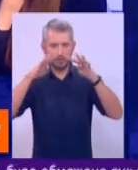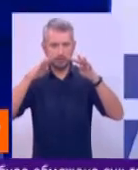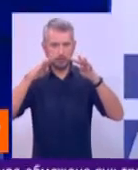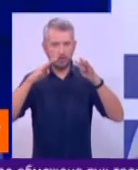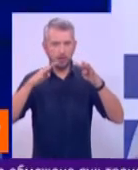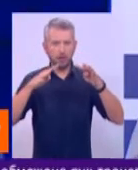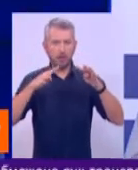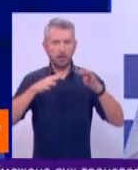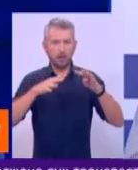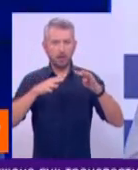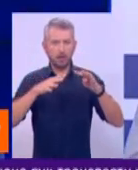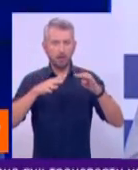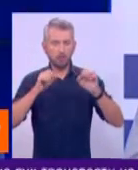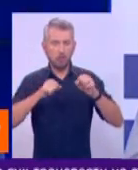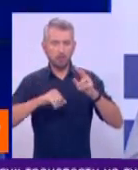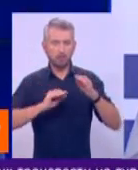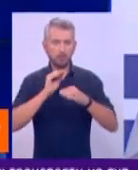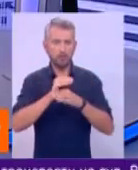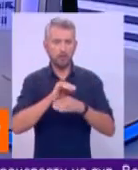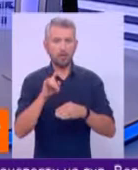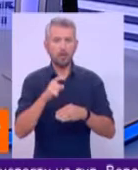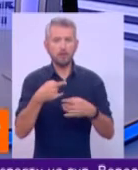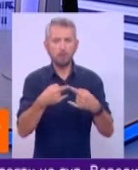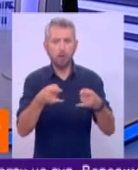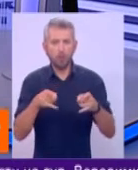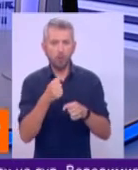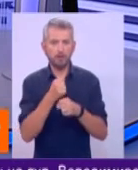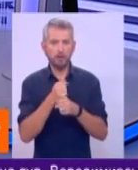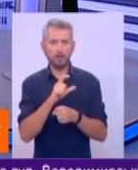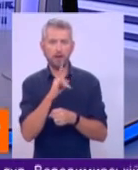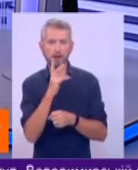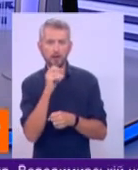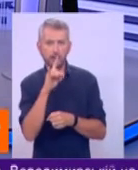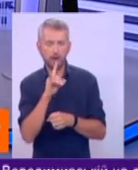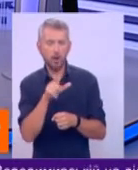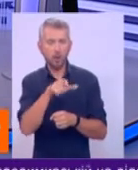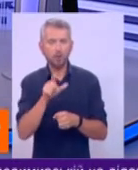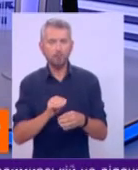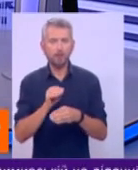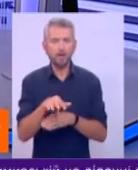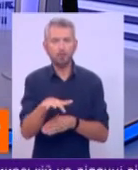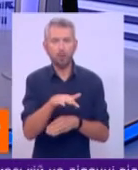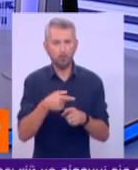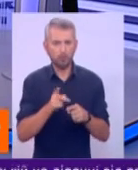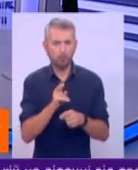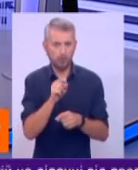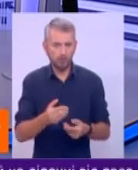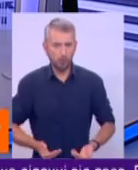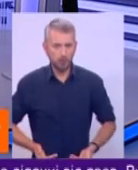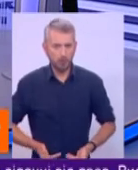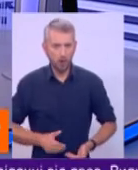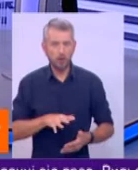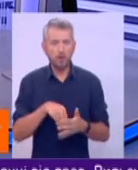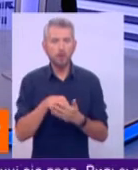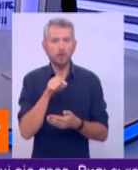по улицам. То есть из балконов делаются эркеры, то есть людям добавляются площади, которые там проживают. Вот, за